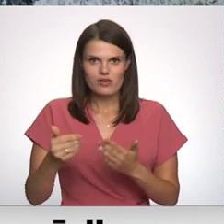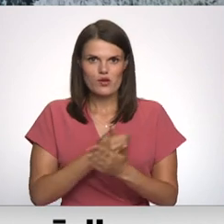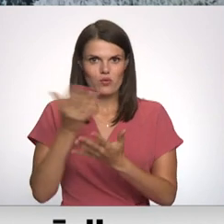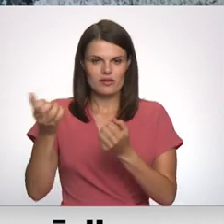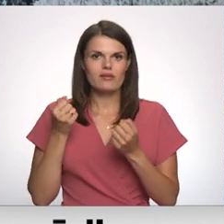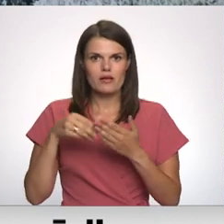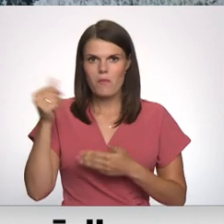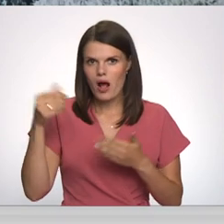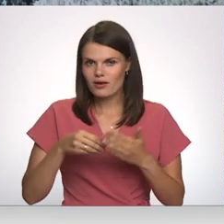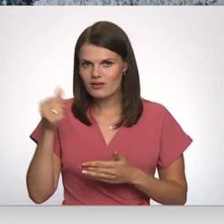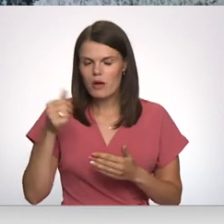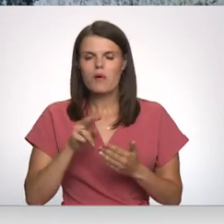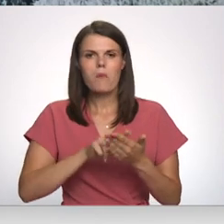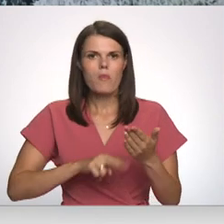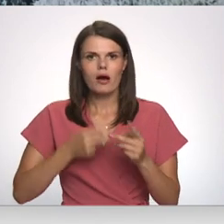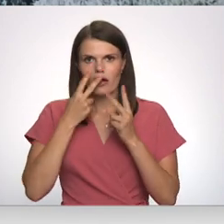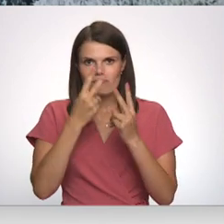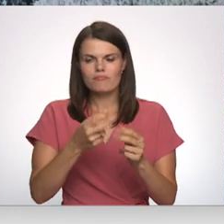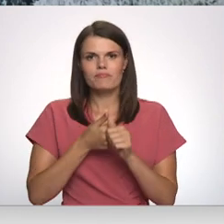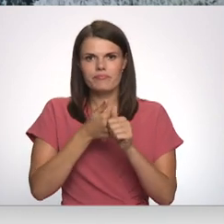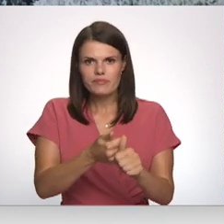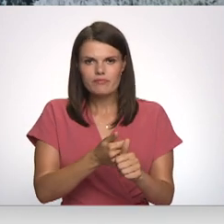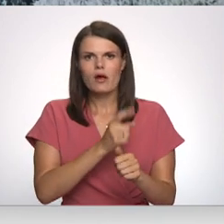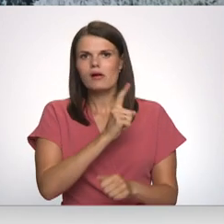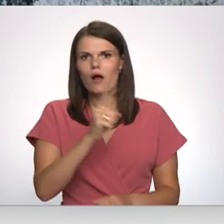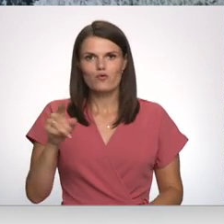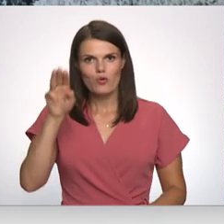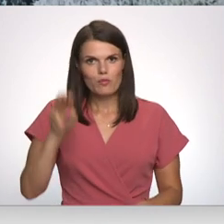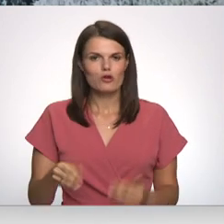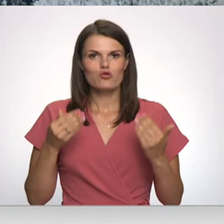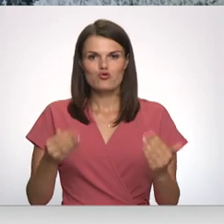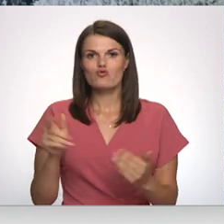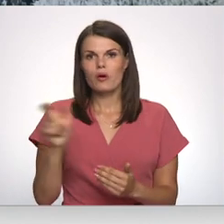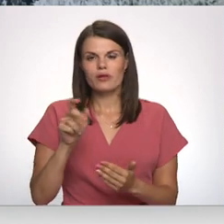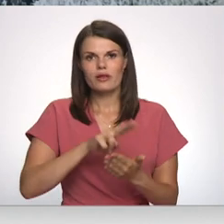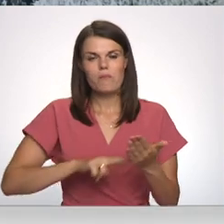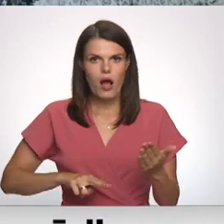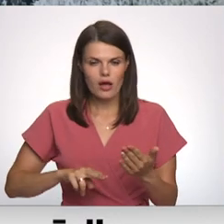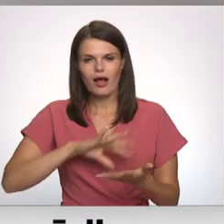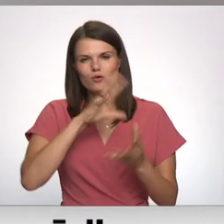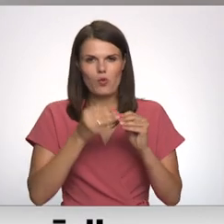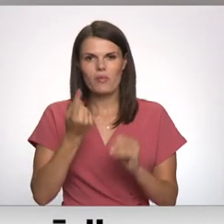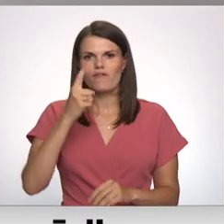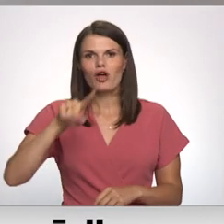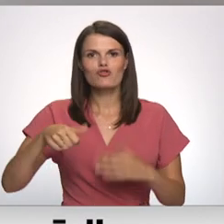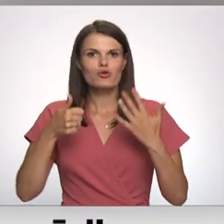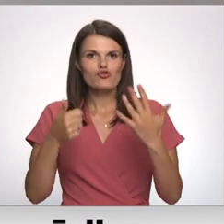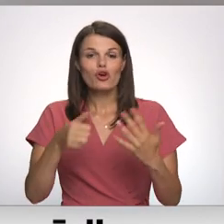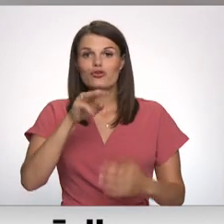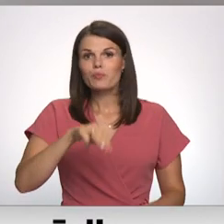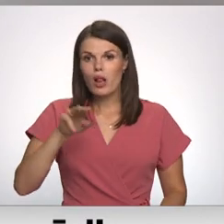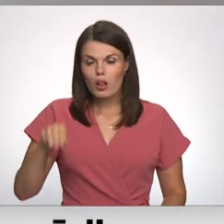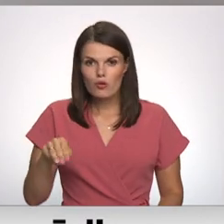sekojam līdz cītīgi katru mēnesi. Šobrīd parāda apmērs ir 1,6 miljoni. Ņemot vērā to,